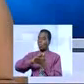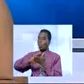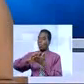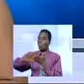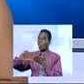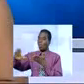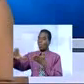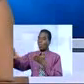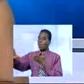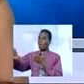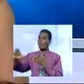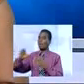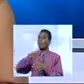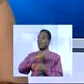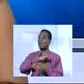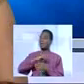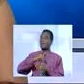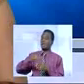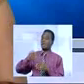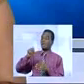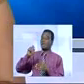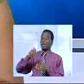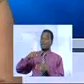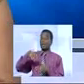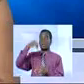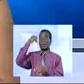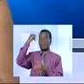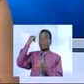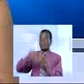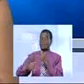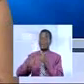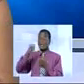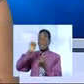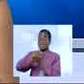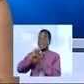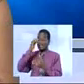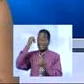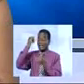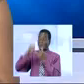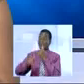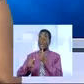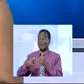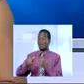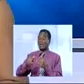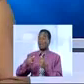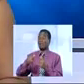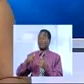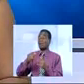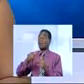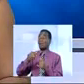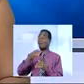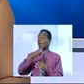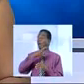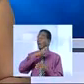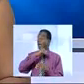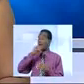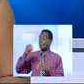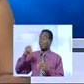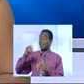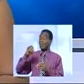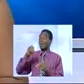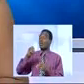le calvaire des populations, prend fin en décembre, précisément dans 10 mois. L'eau est source de